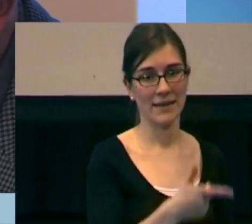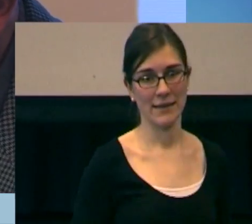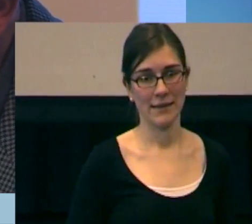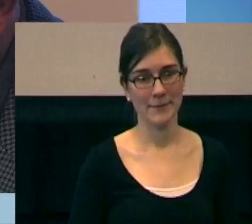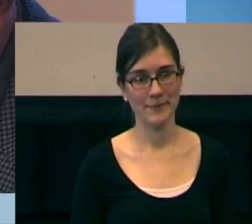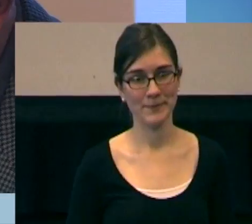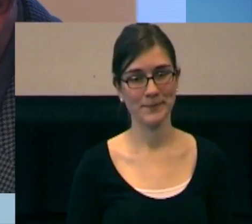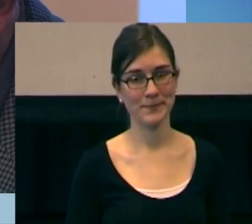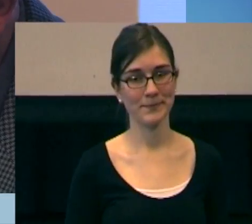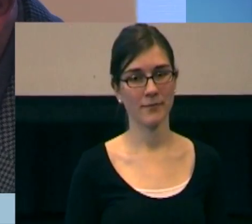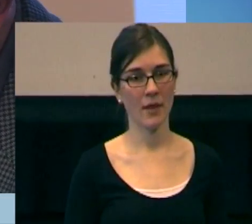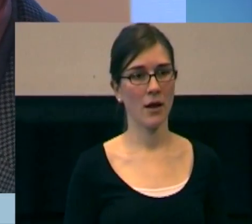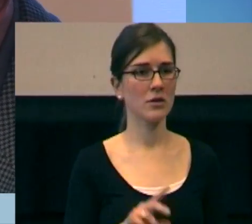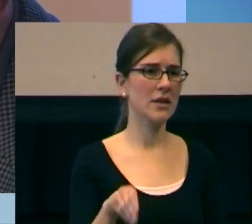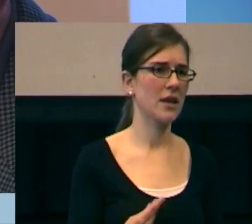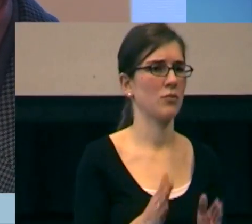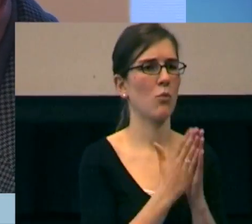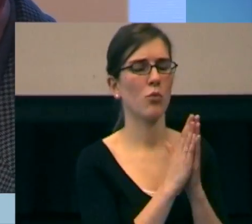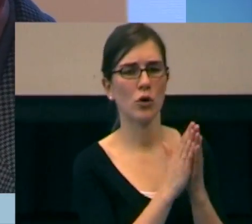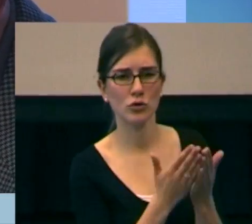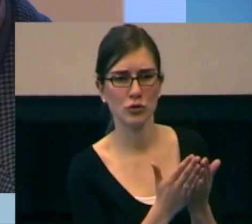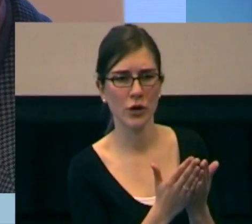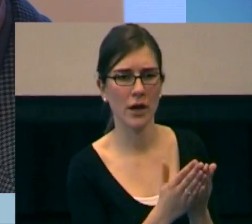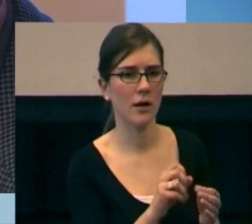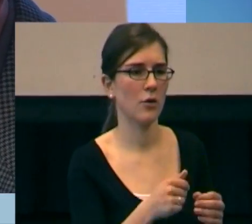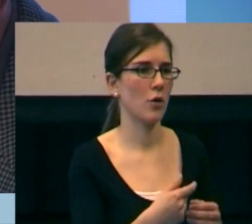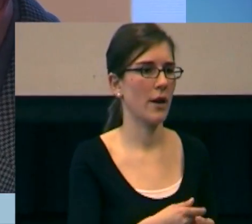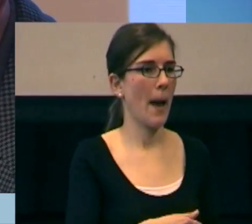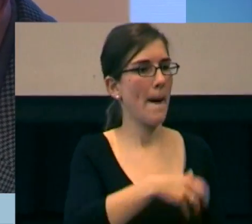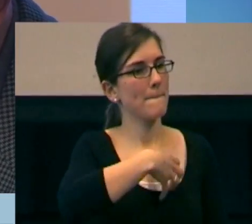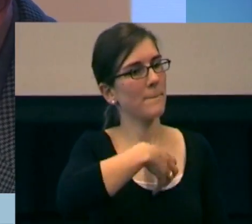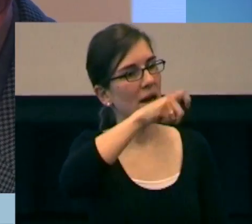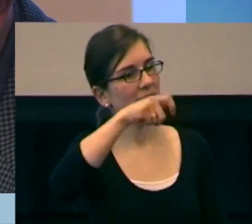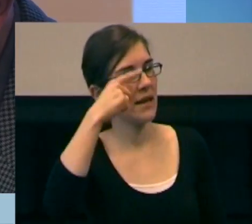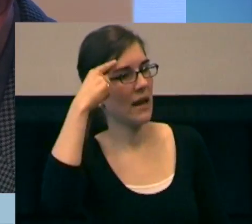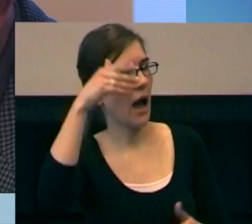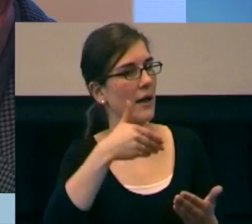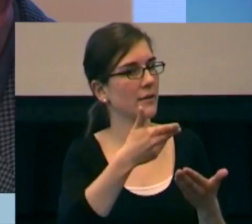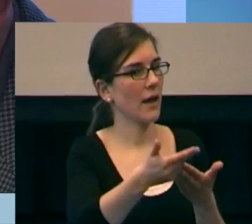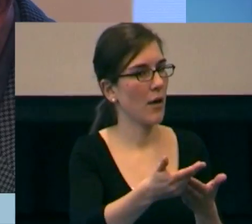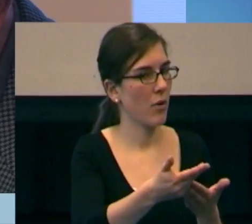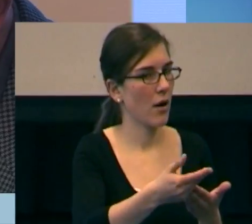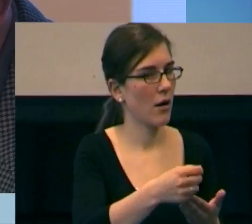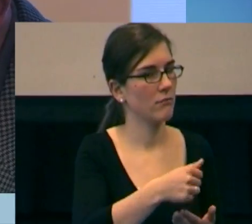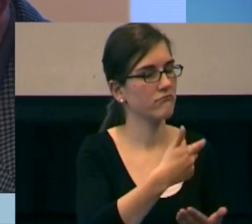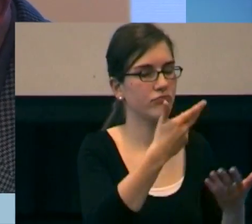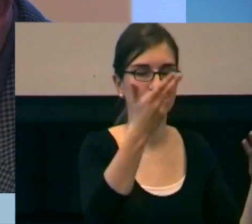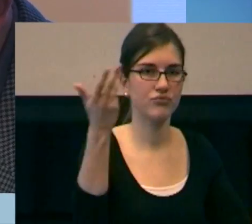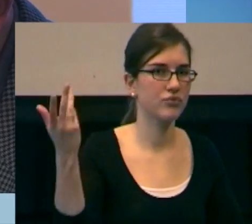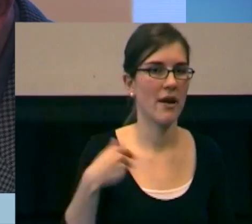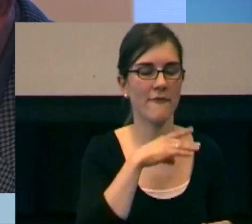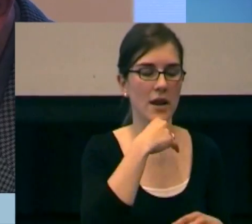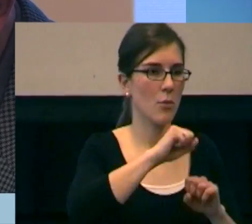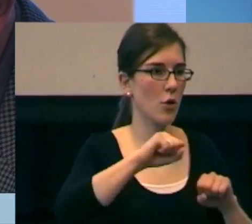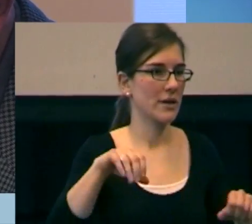Broschüren zur Früherkennung und die Patientenratgeber 1 lokal begrenztes Prostatakarzinom und